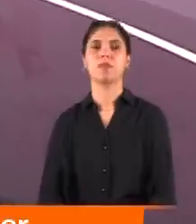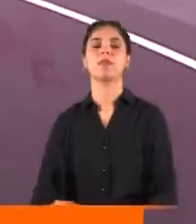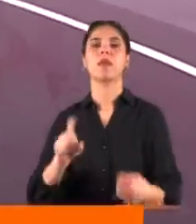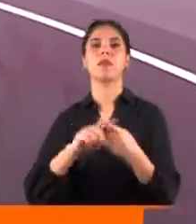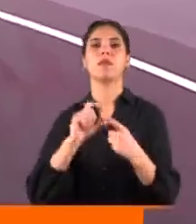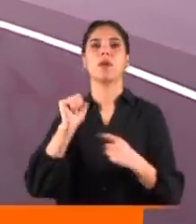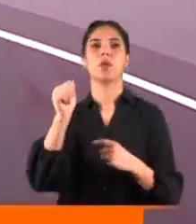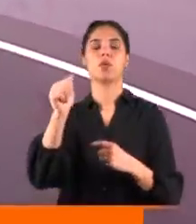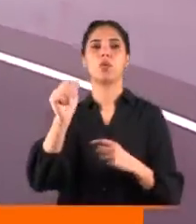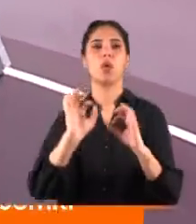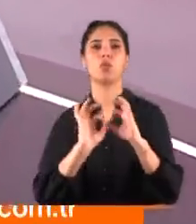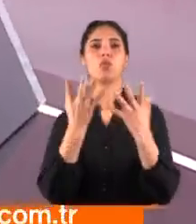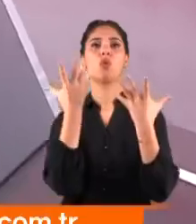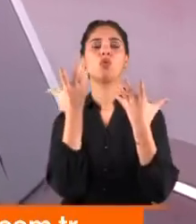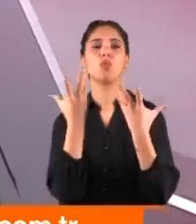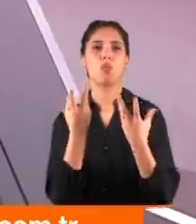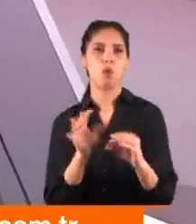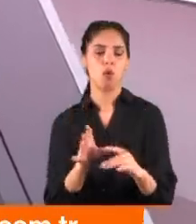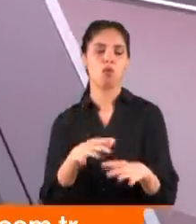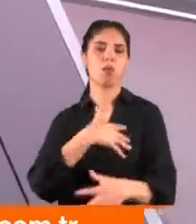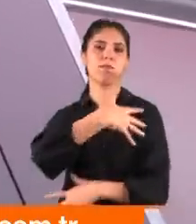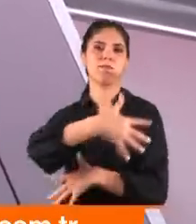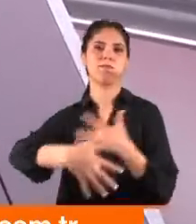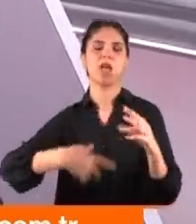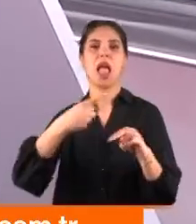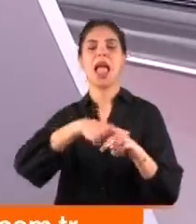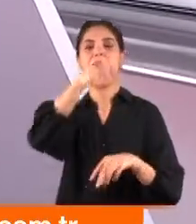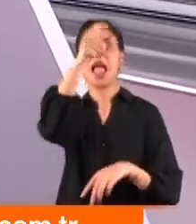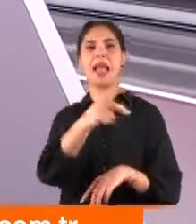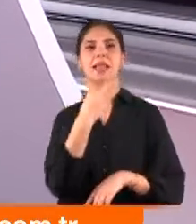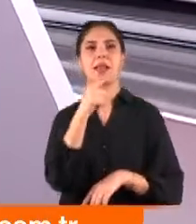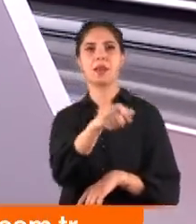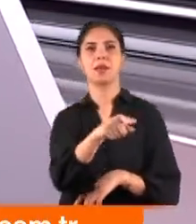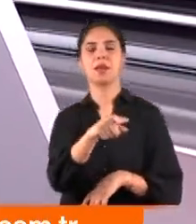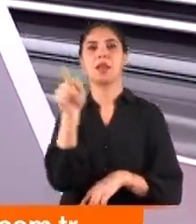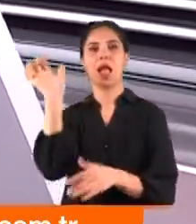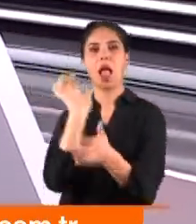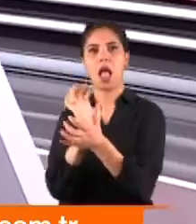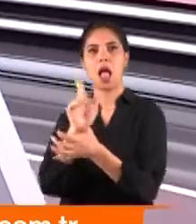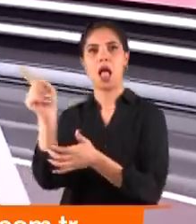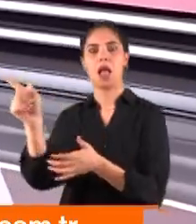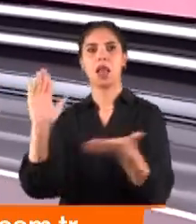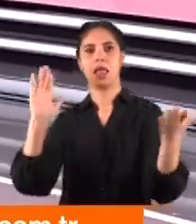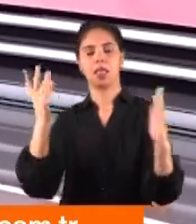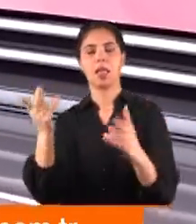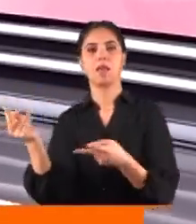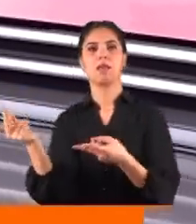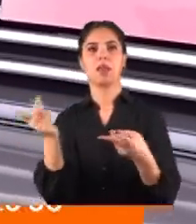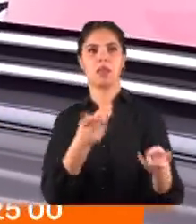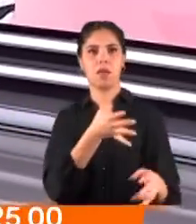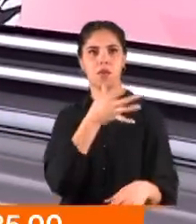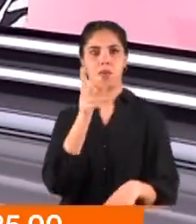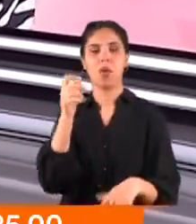ve günlerdir bir türlü çözülemeyen Arap Saçı Esra Erol bir kez daha Çako ailesinin taraftanı ağırladı